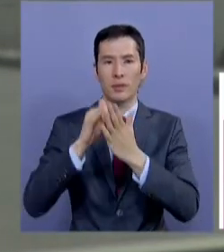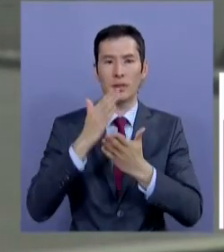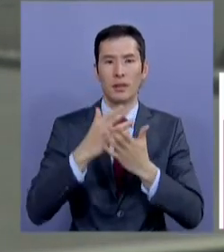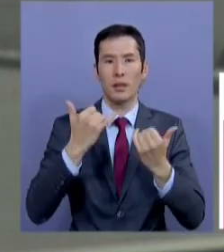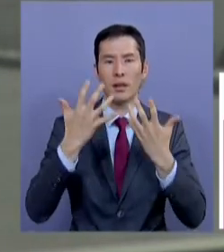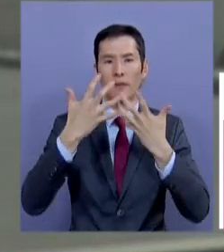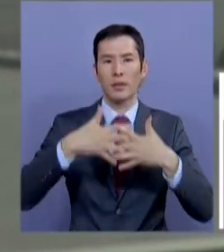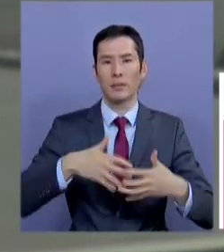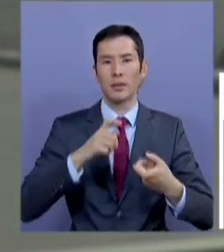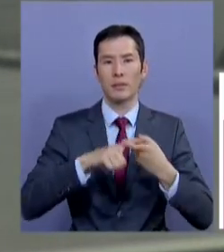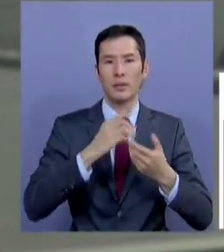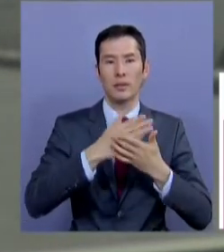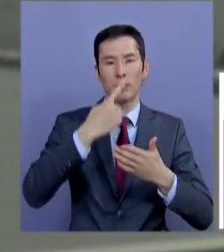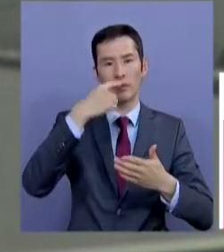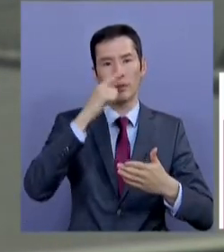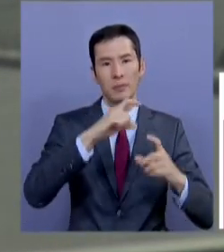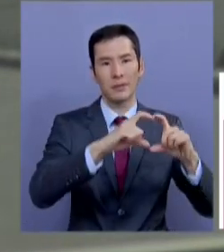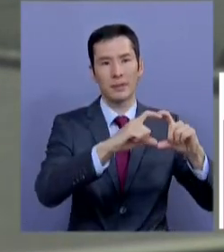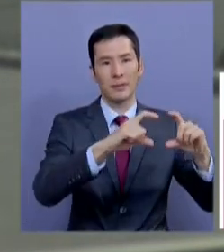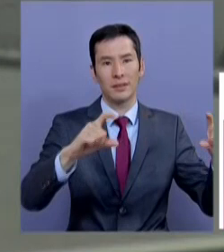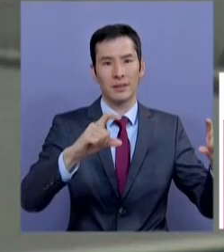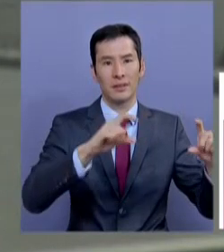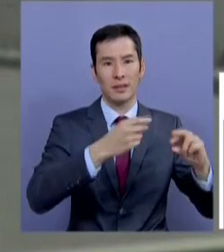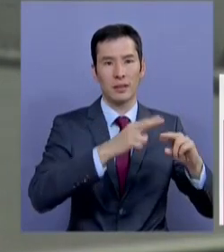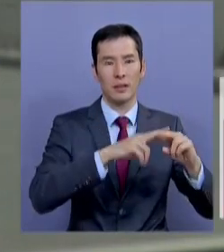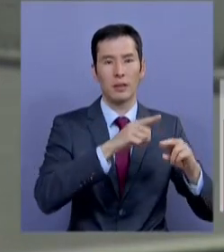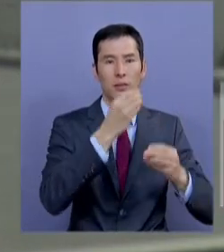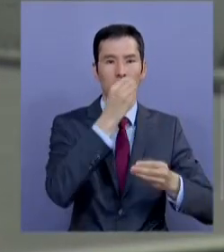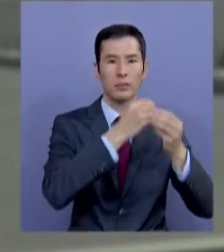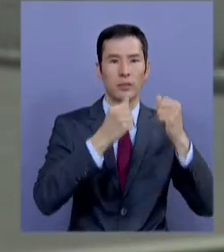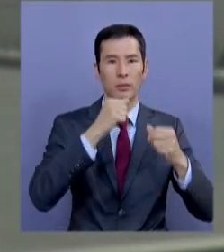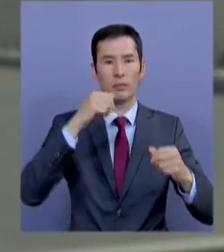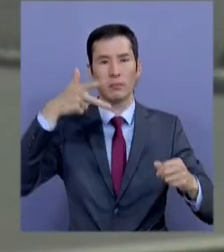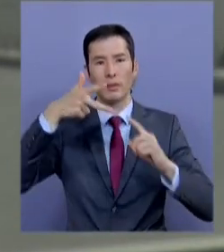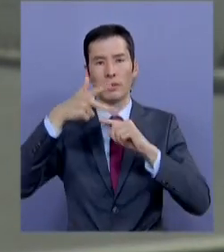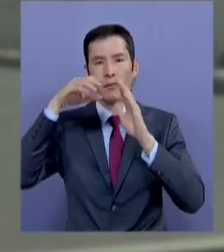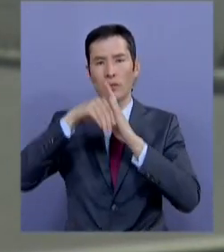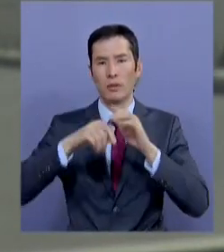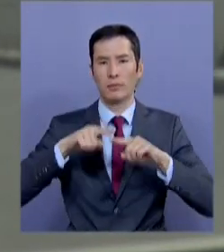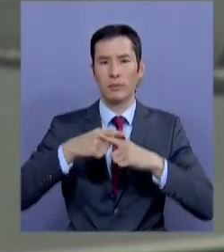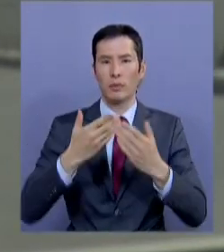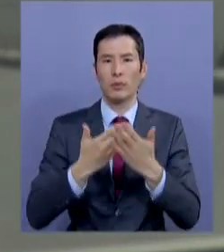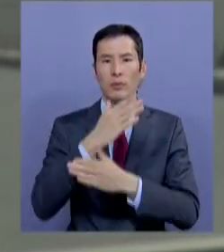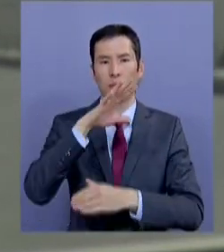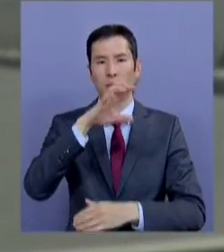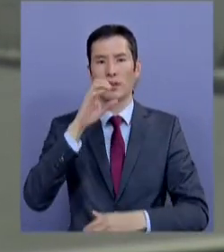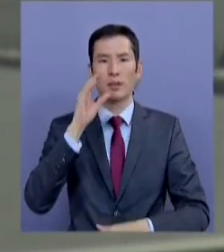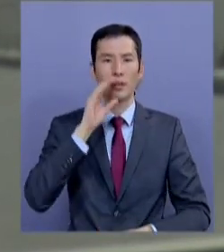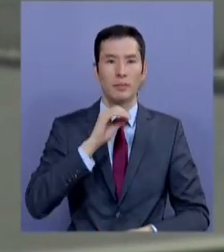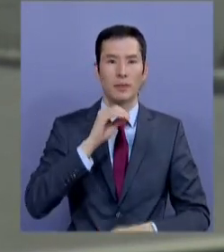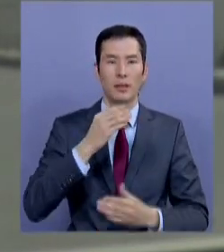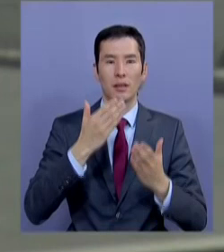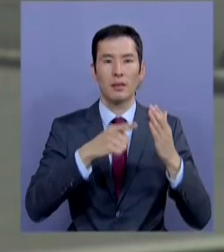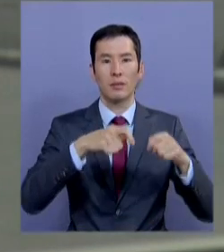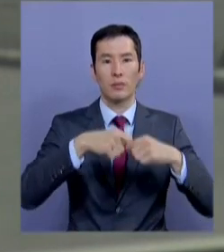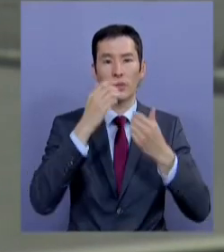түрде көліктің мемлекеттік нөмірін жалған екенін анықтай алады. Мемлекеттік нөмірдің сол көлікке тиесілі немесе жалған нөмір екенінде, болмаса